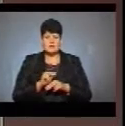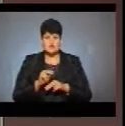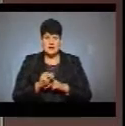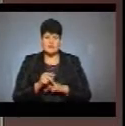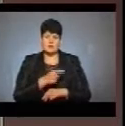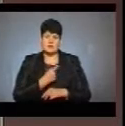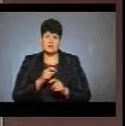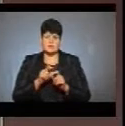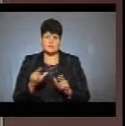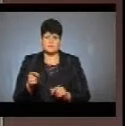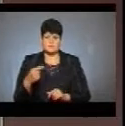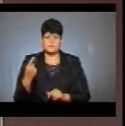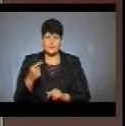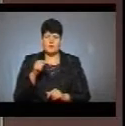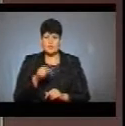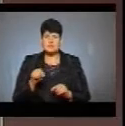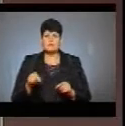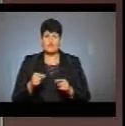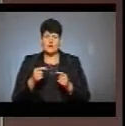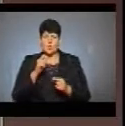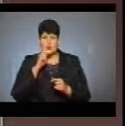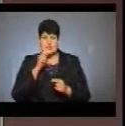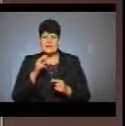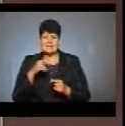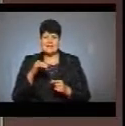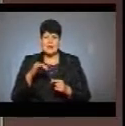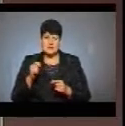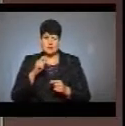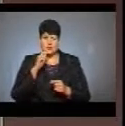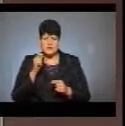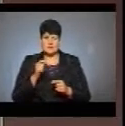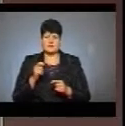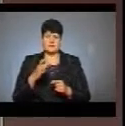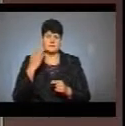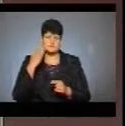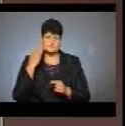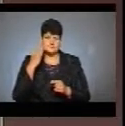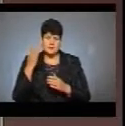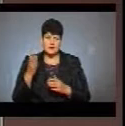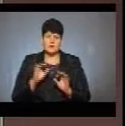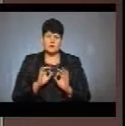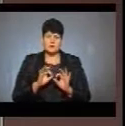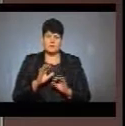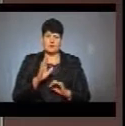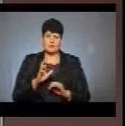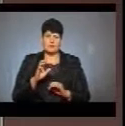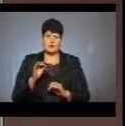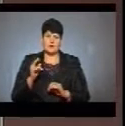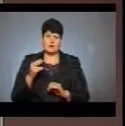медзакладах на Тернопільщині. Вони створені українською діаспорою України в Сполучених Штатах Америки, розповів Володимир